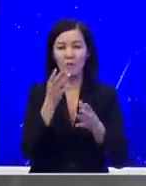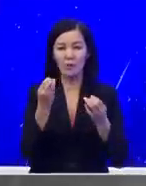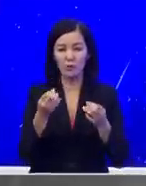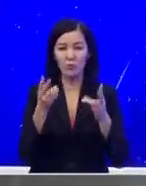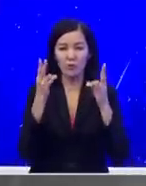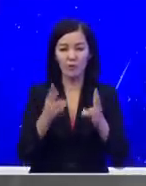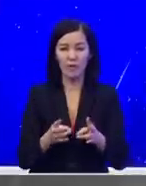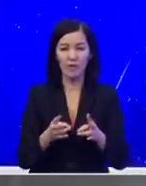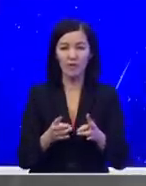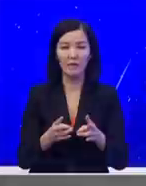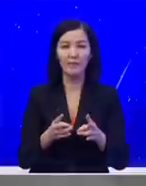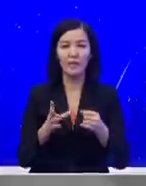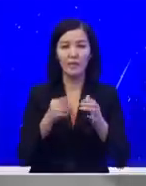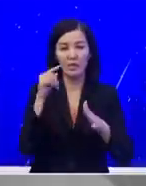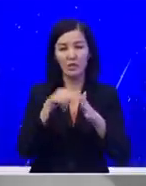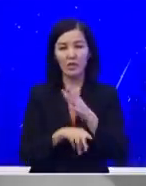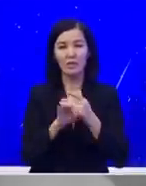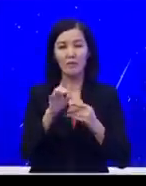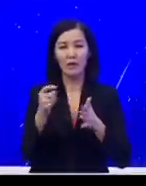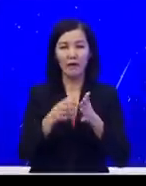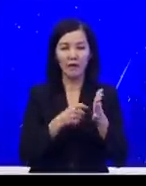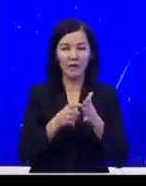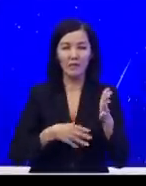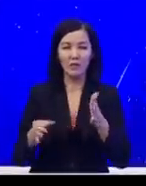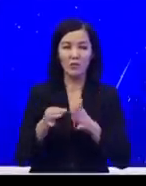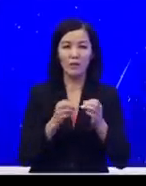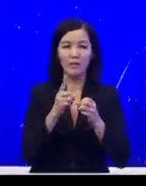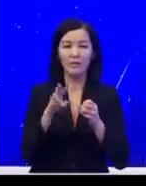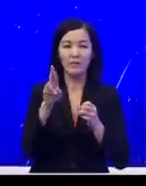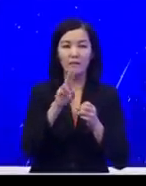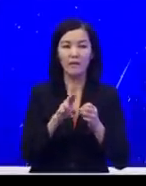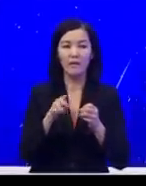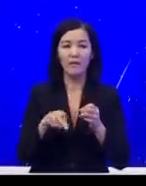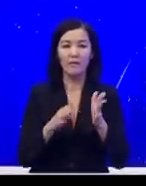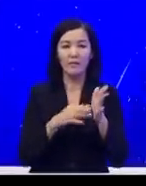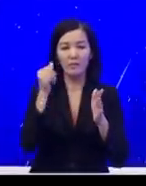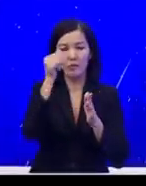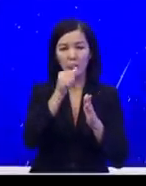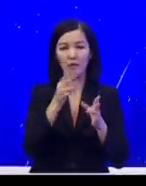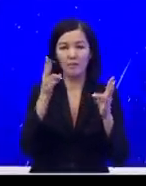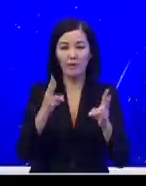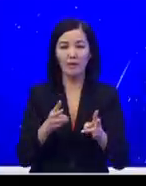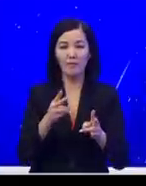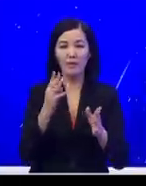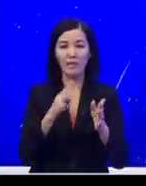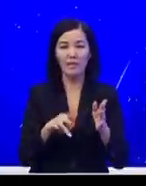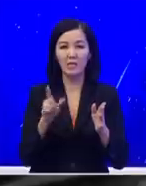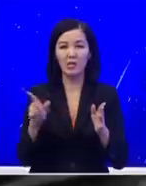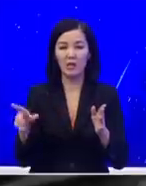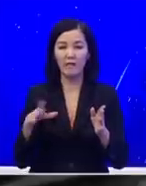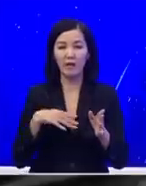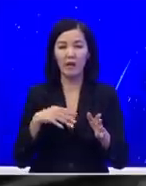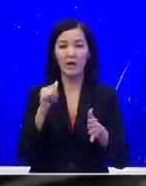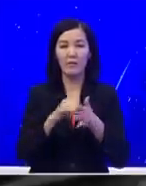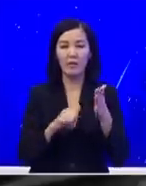одну трагедию. На шахте в городе Абай Карагандинской области 11 января 2008 года погибли 30 шахтеров. Причиной взрыва